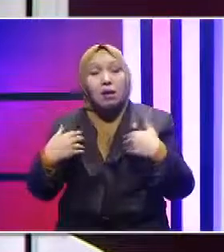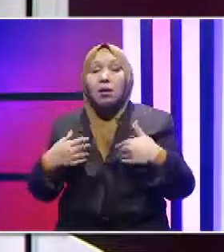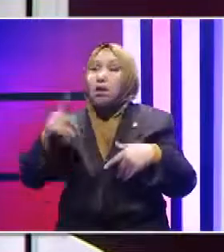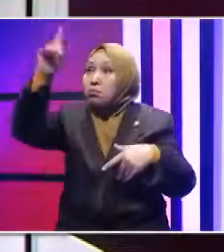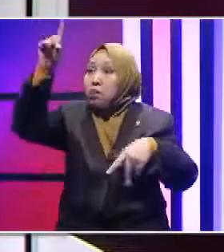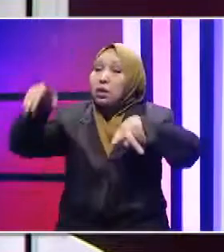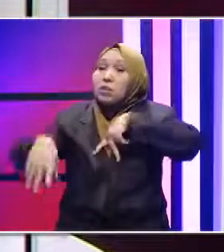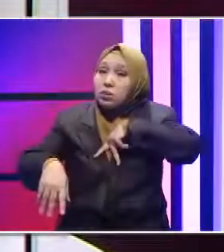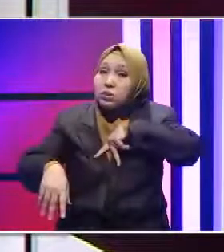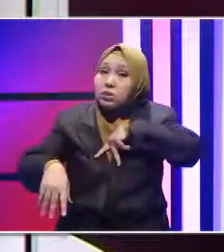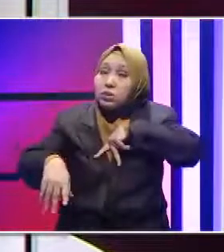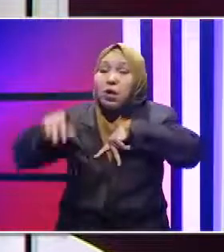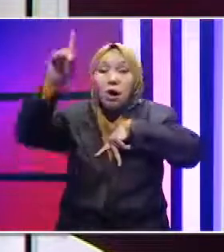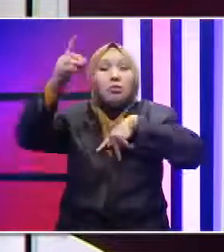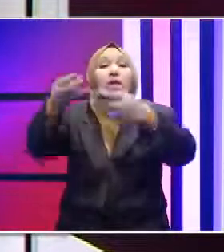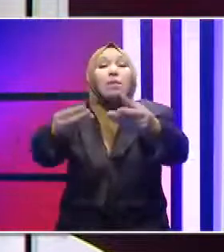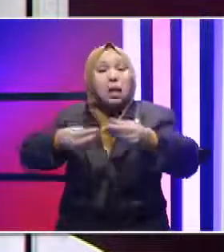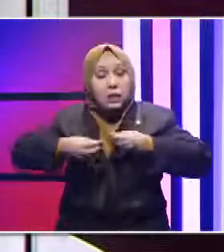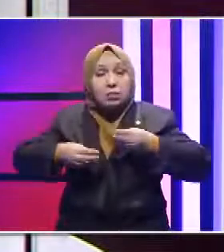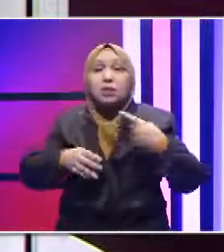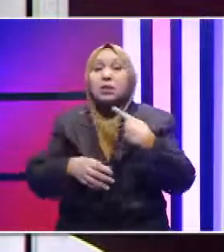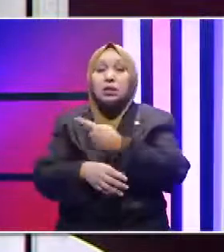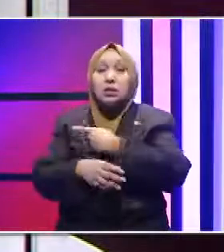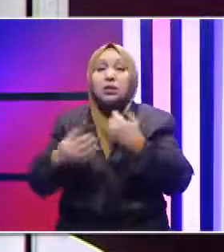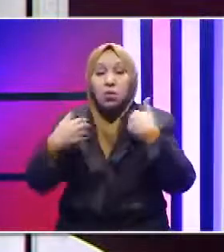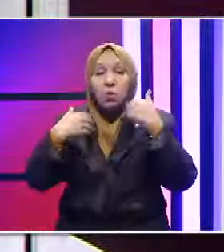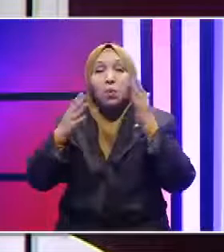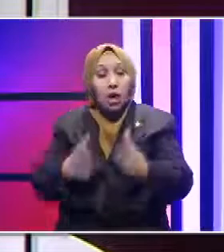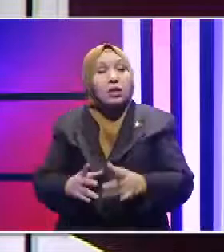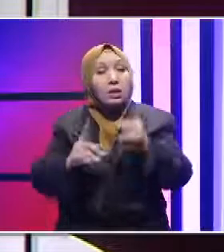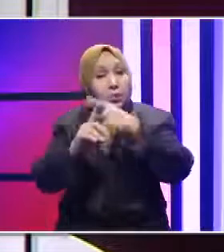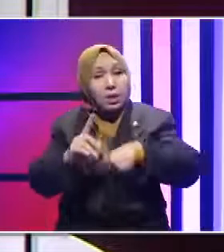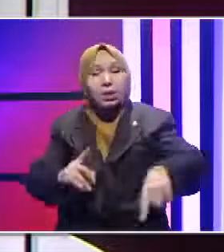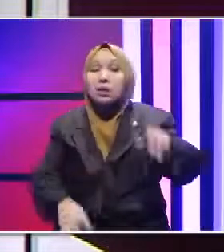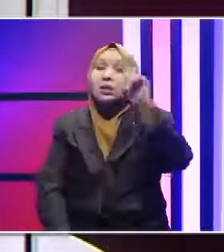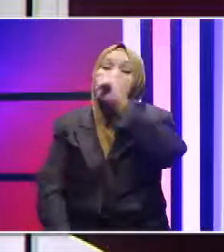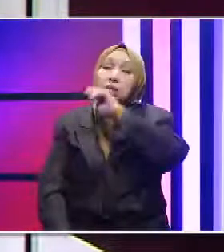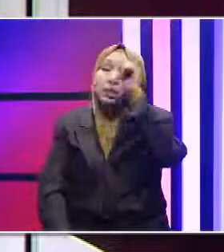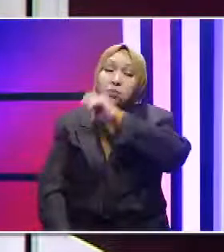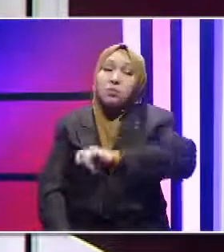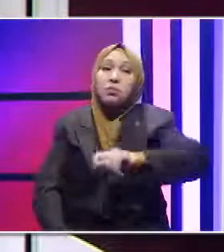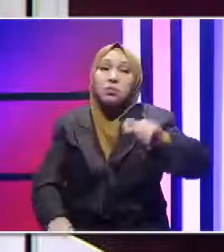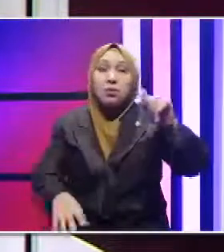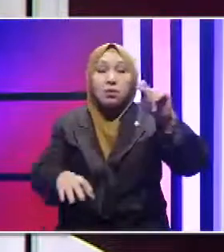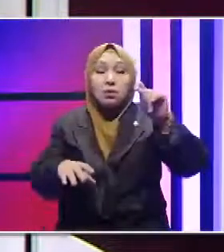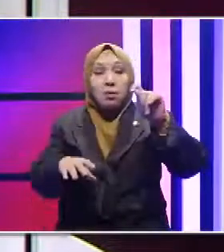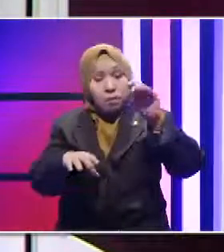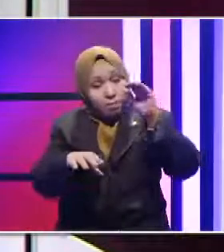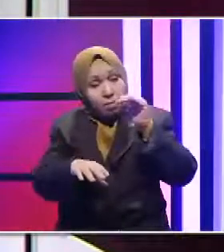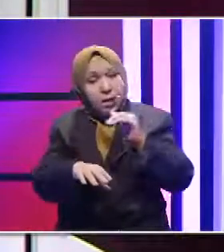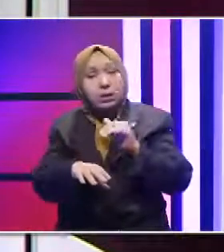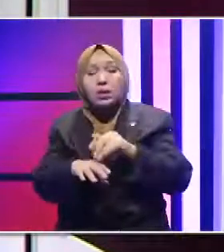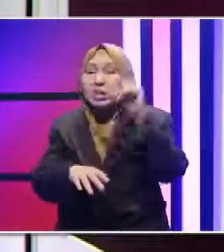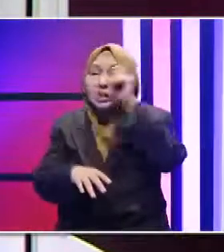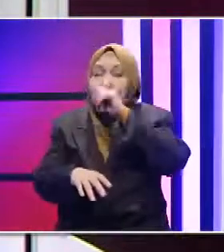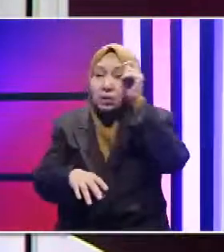Allah Subhanahu Wa Taala. Allah yang bagi kat kita Ustaz ya. Pasal ada orang yang bila dia tertipu kepada bi rabbikal karim ini, dia